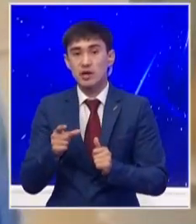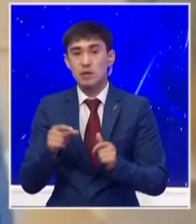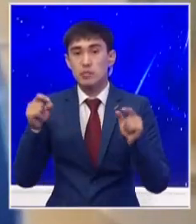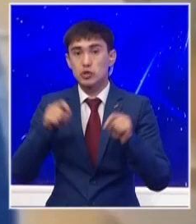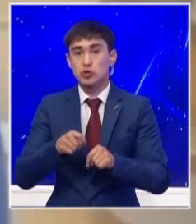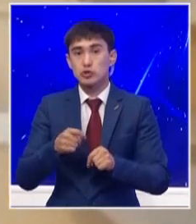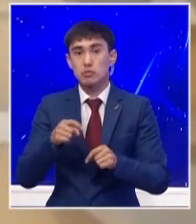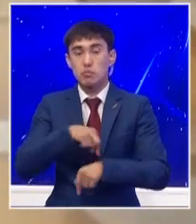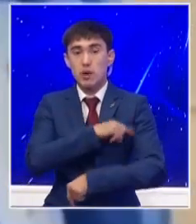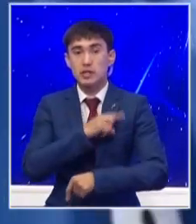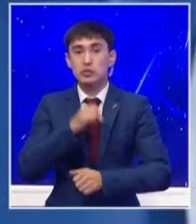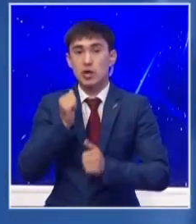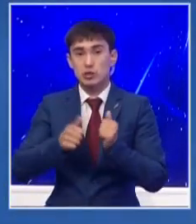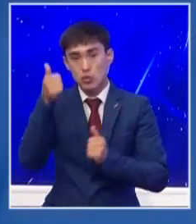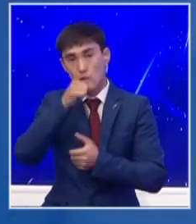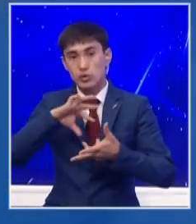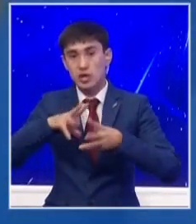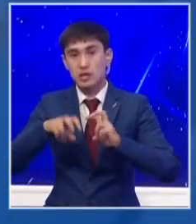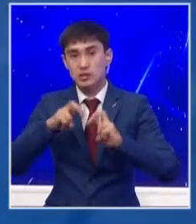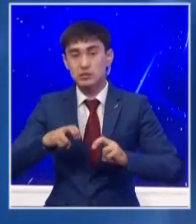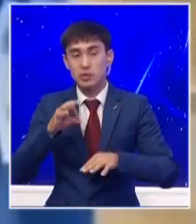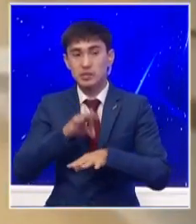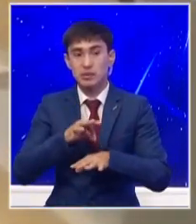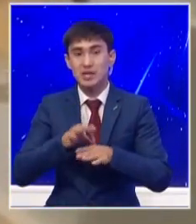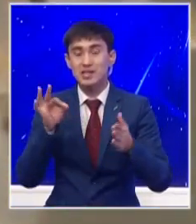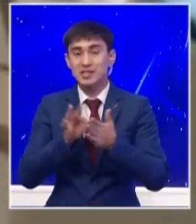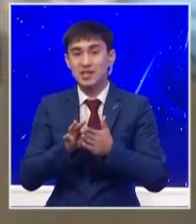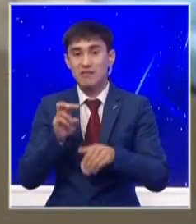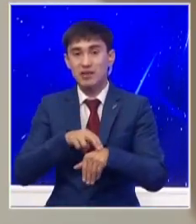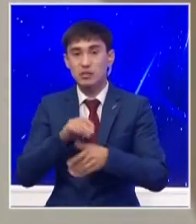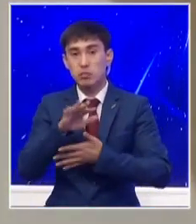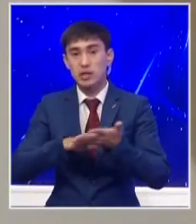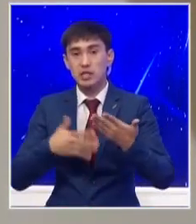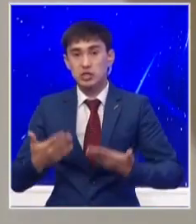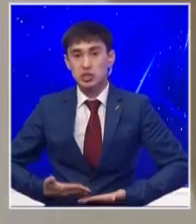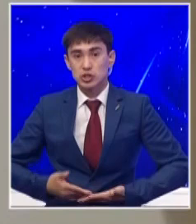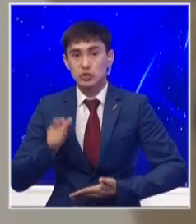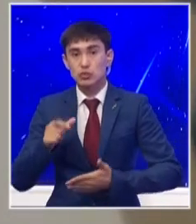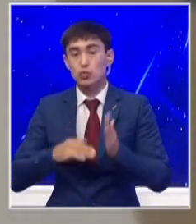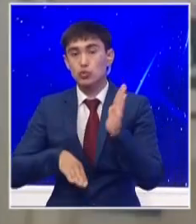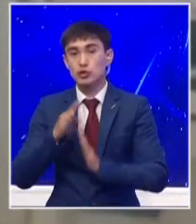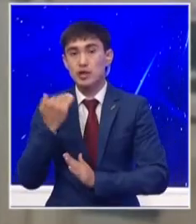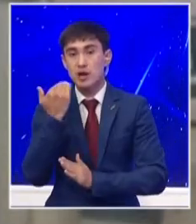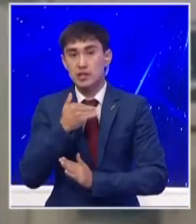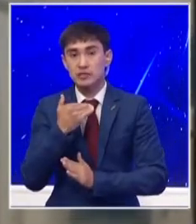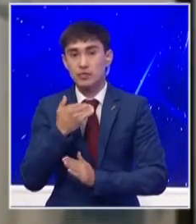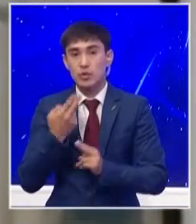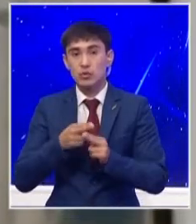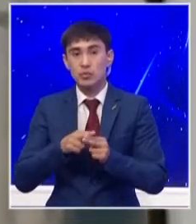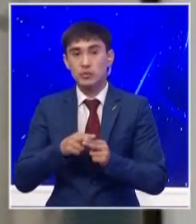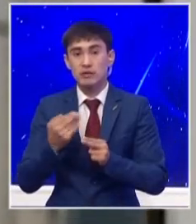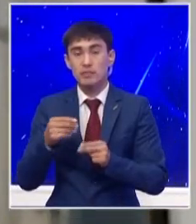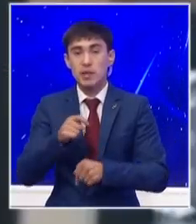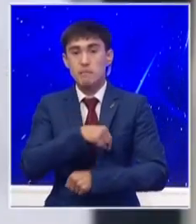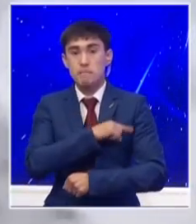больницу, каждый год диагностируются по этому заболеванию. Цель врачей – продлить жизнь пациентов и улучшение ее качества. Кроме